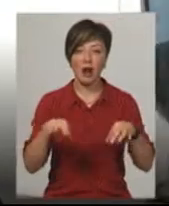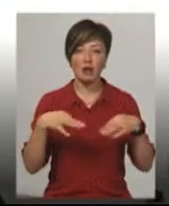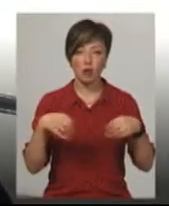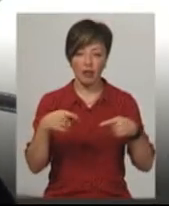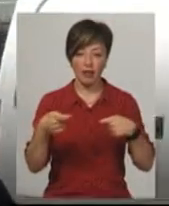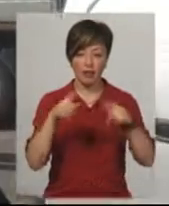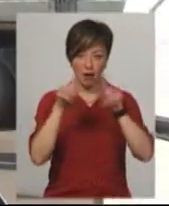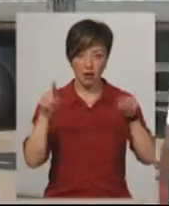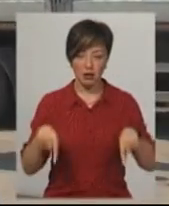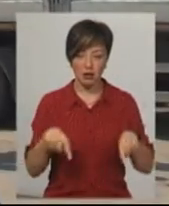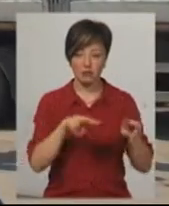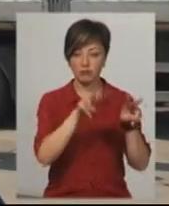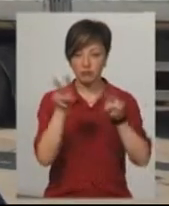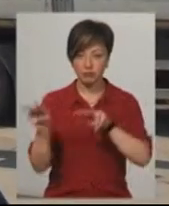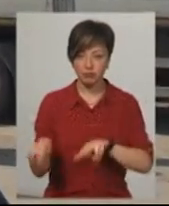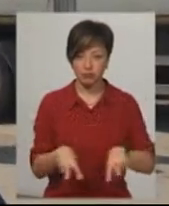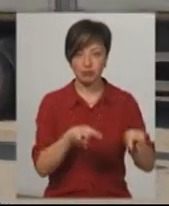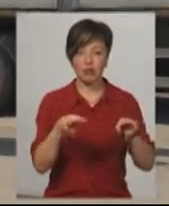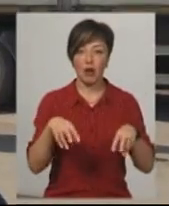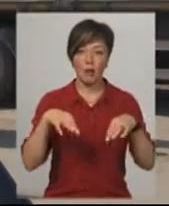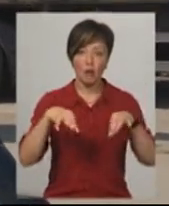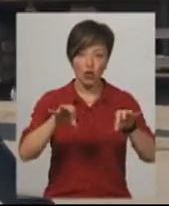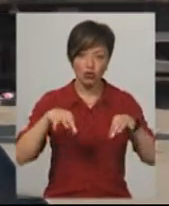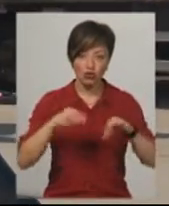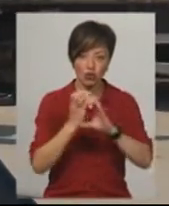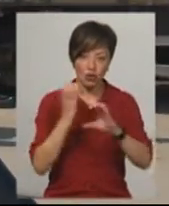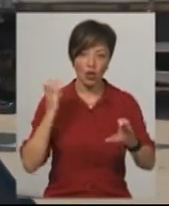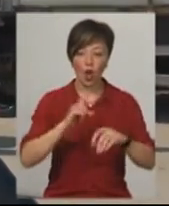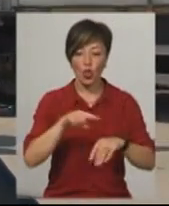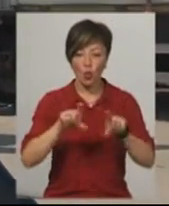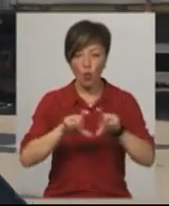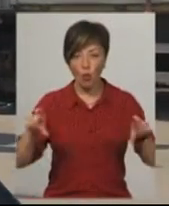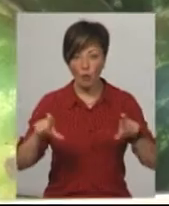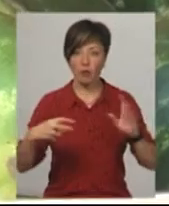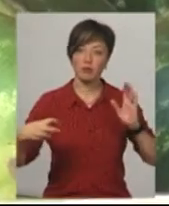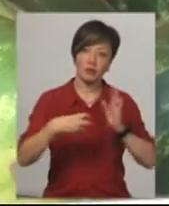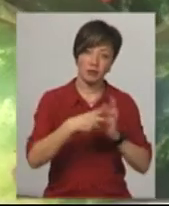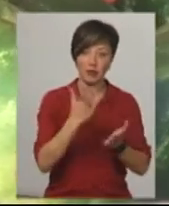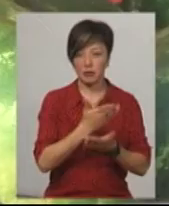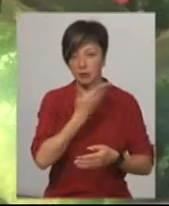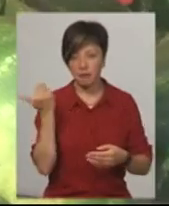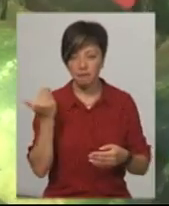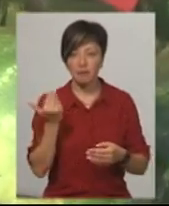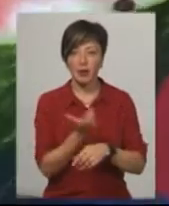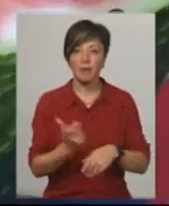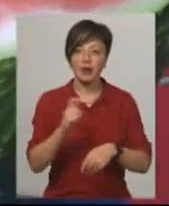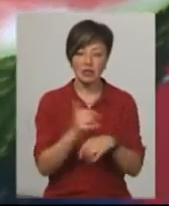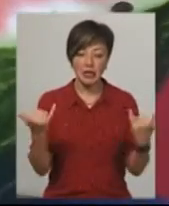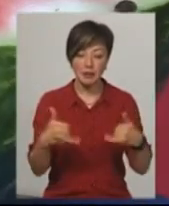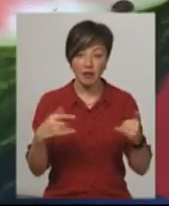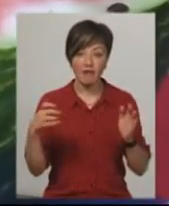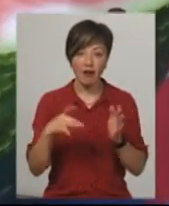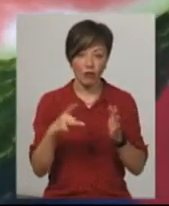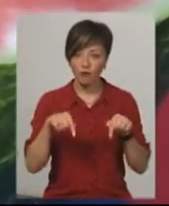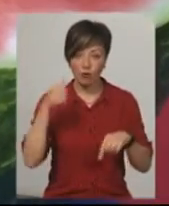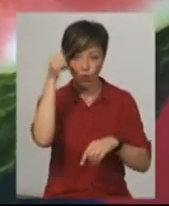Оглядається машина, номер, оглядається, чи він опломбований. Перевищення нітратів у кавунах в цьому